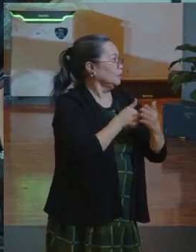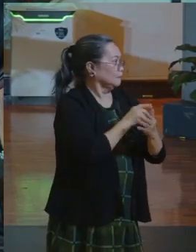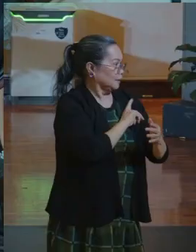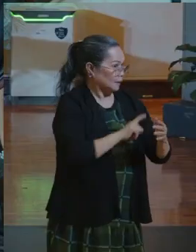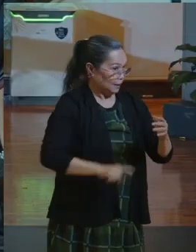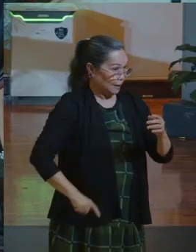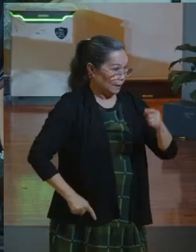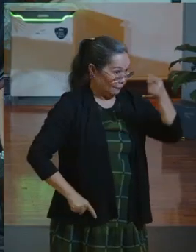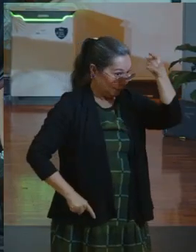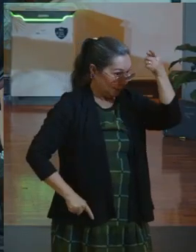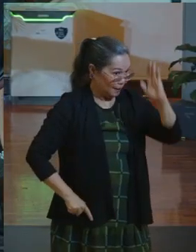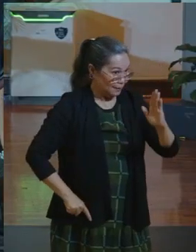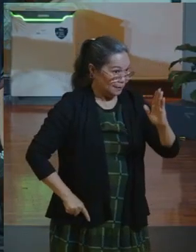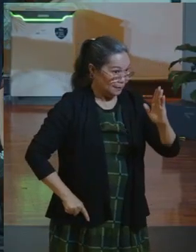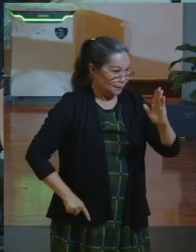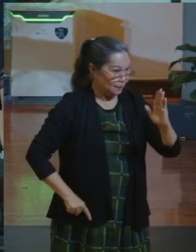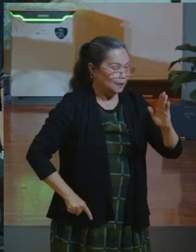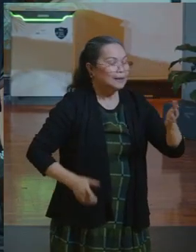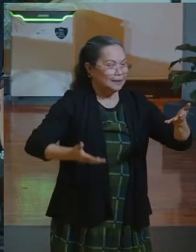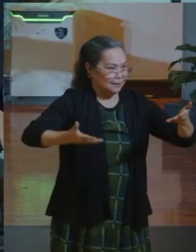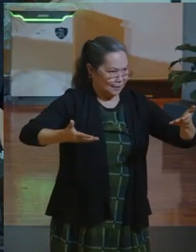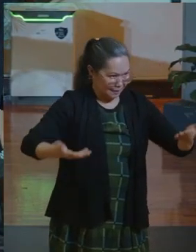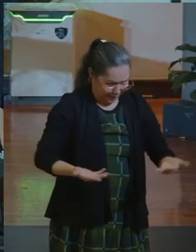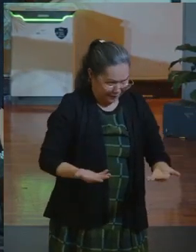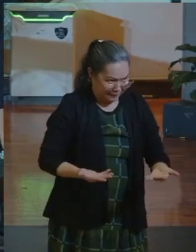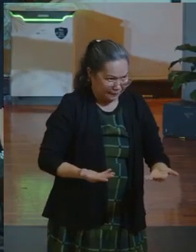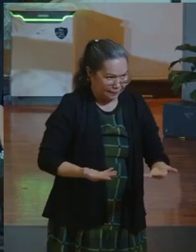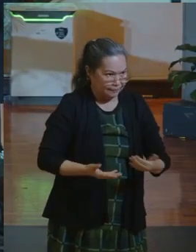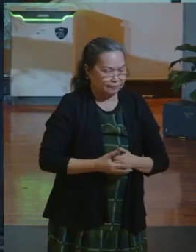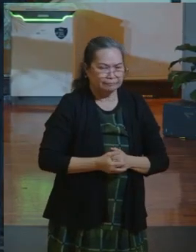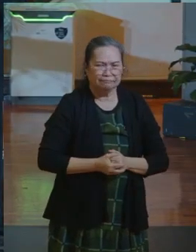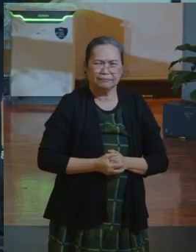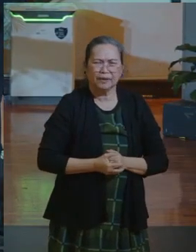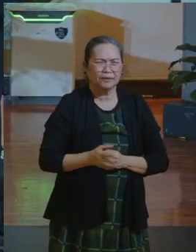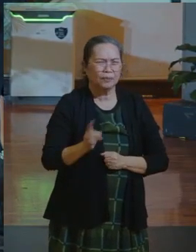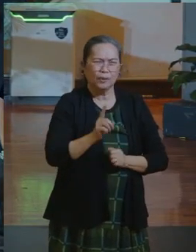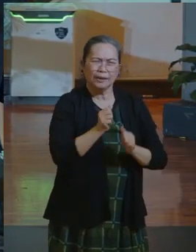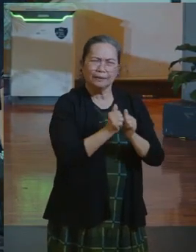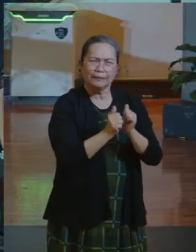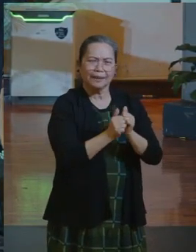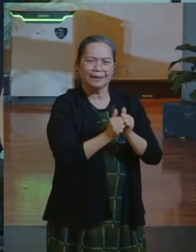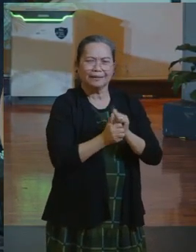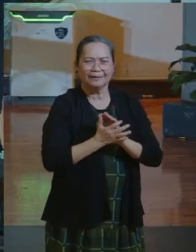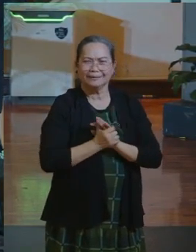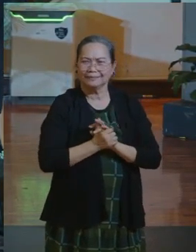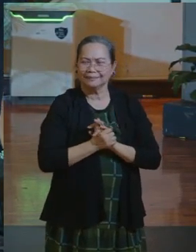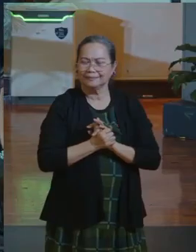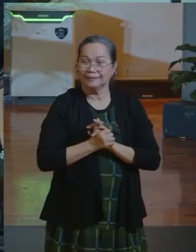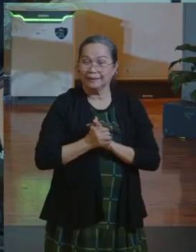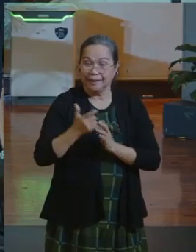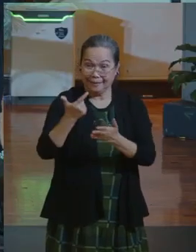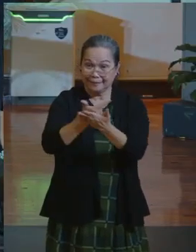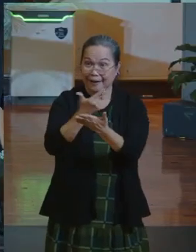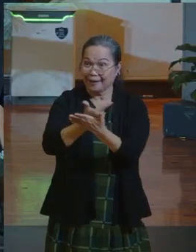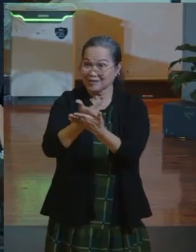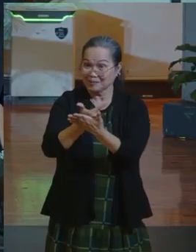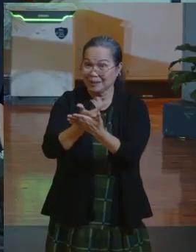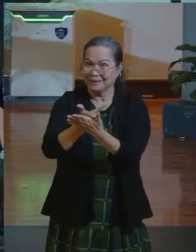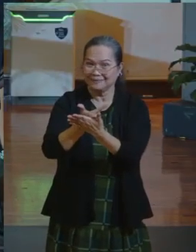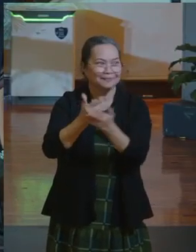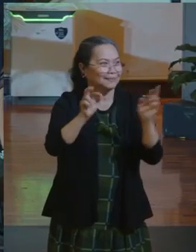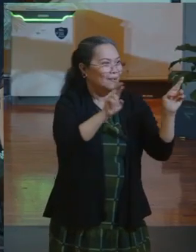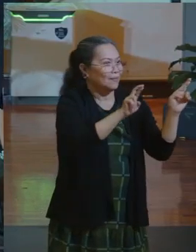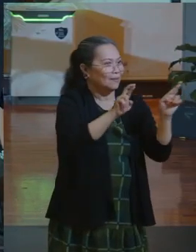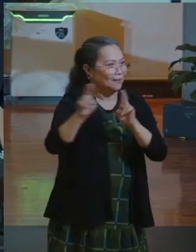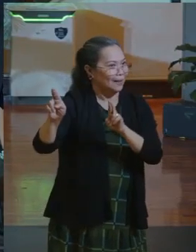of God is at hand. Ang ibig po sabihin nun, ang gospel po